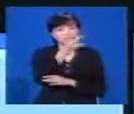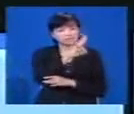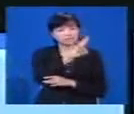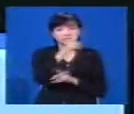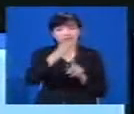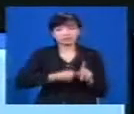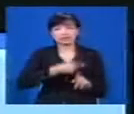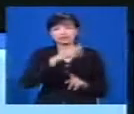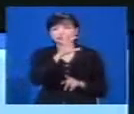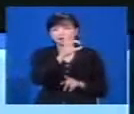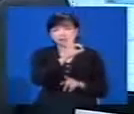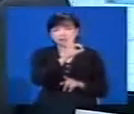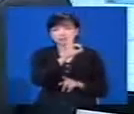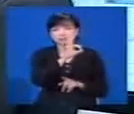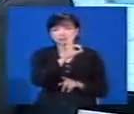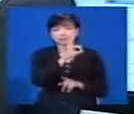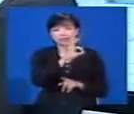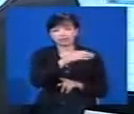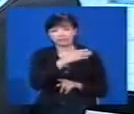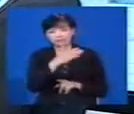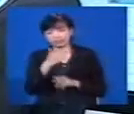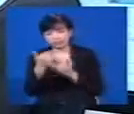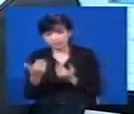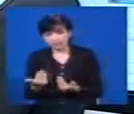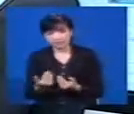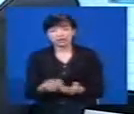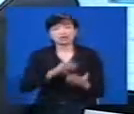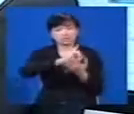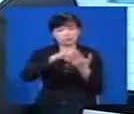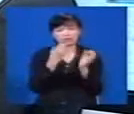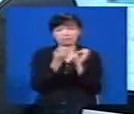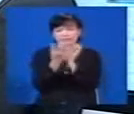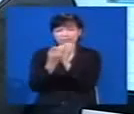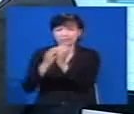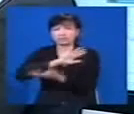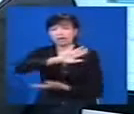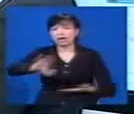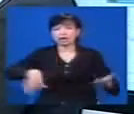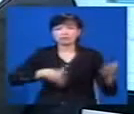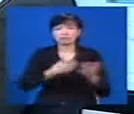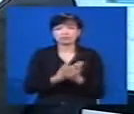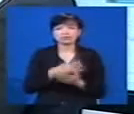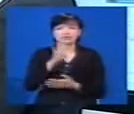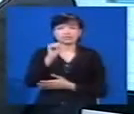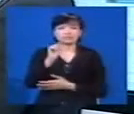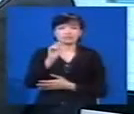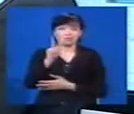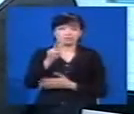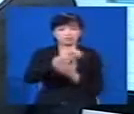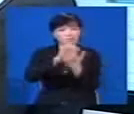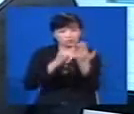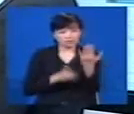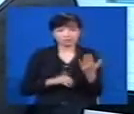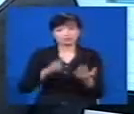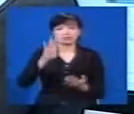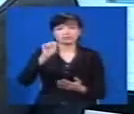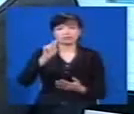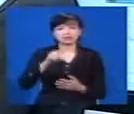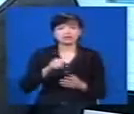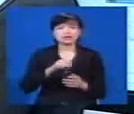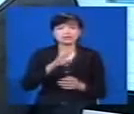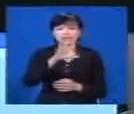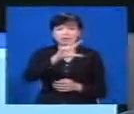นที่ผ่านมาที่เริ่มมีสถานการณ์จนถึงวันนี้เนี่ยครับมีจังหวัดที่ได้รับผลกระทบทั้งหมดทั่วประเทศเนี่ย42จังหวัดครับ304อำเภอนะ